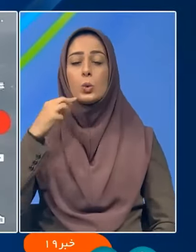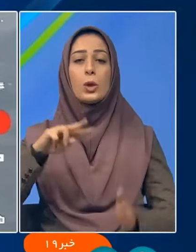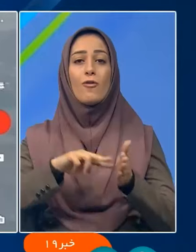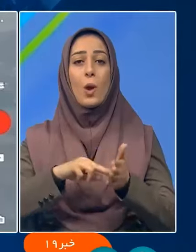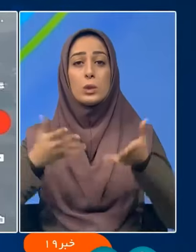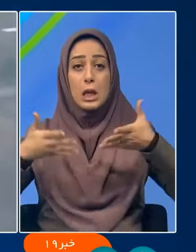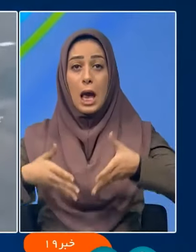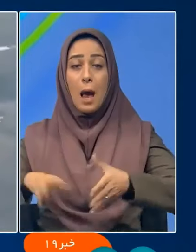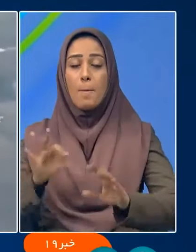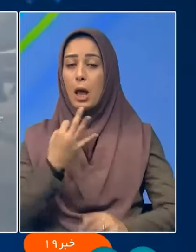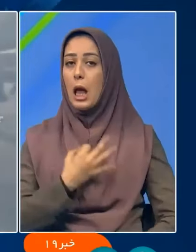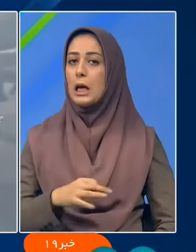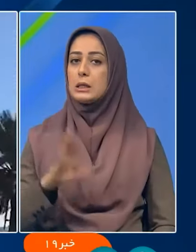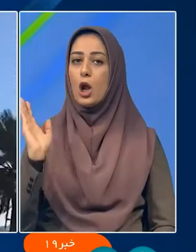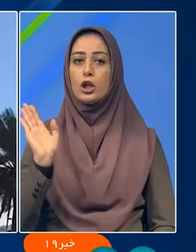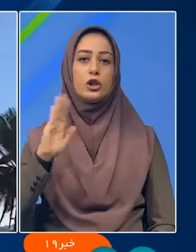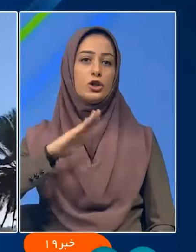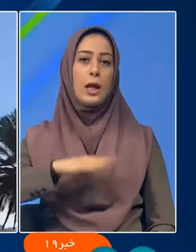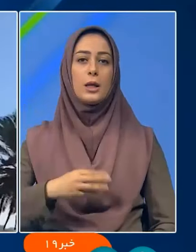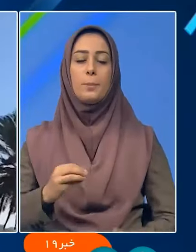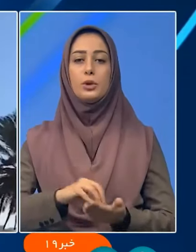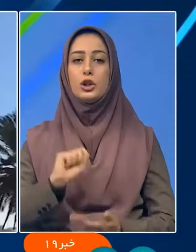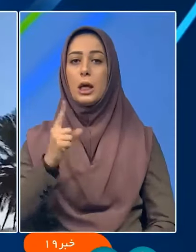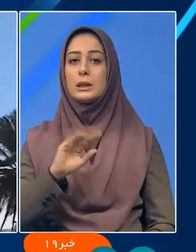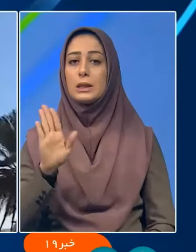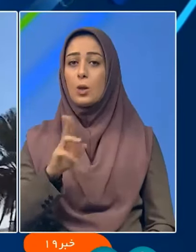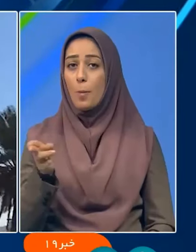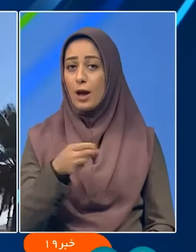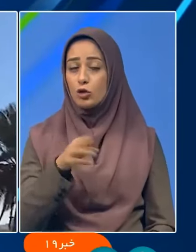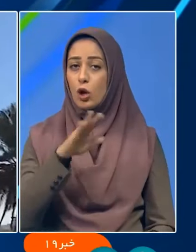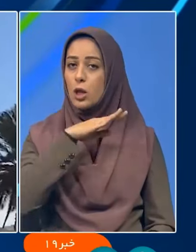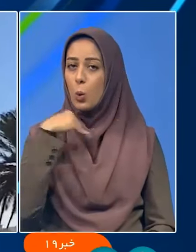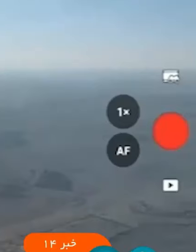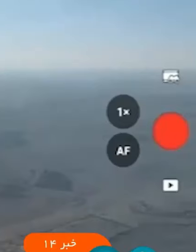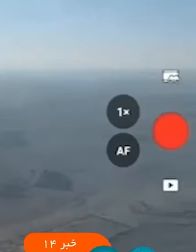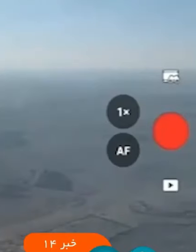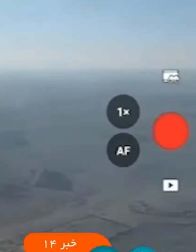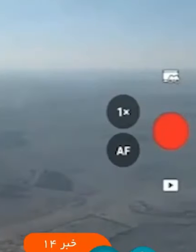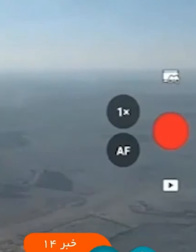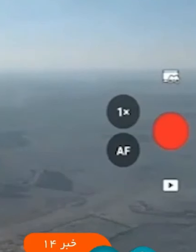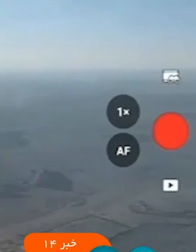خسارات سنگینی به آنها وارد شد. بیش از 150 تروریست کشته و زخمی شدند.